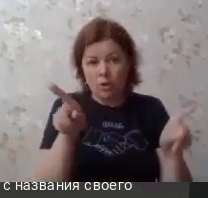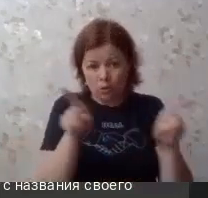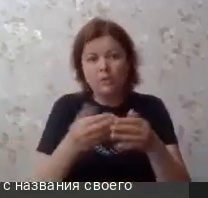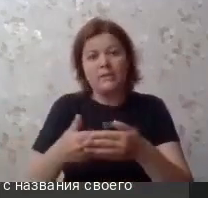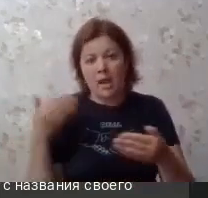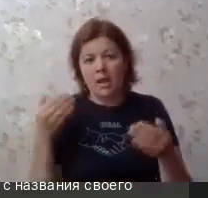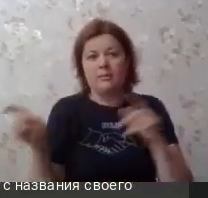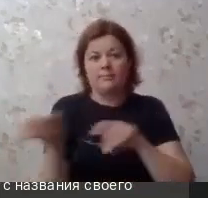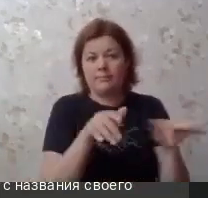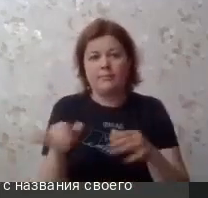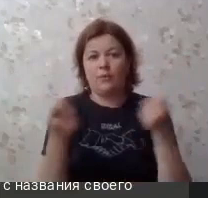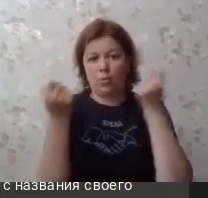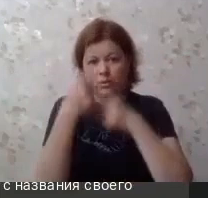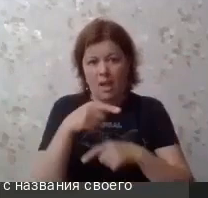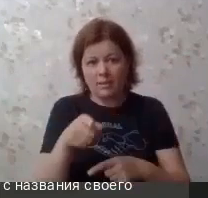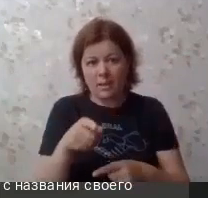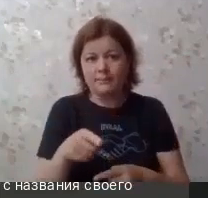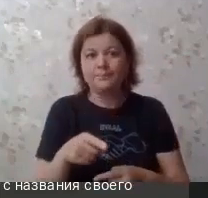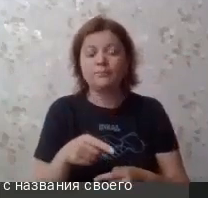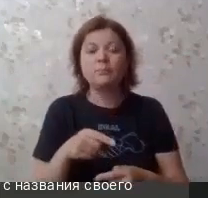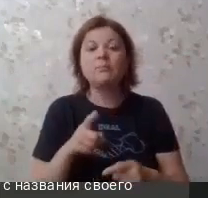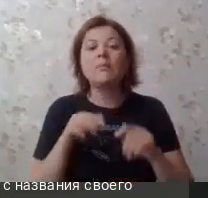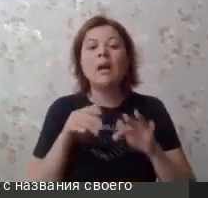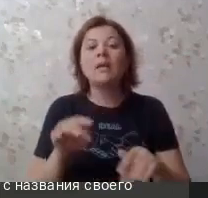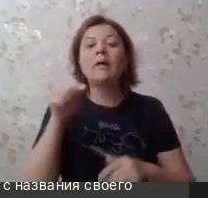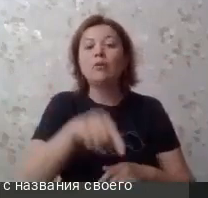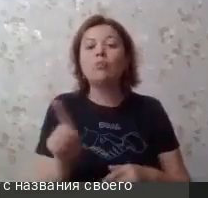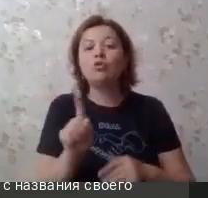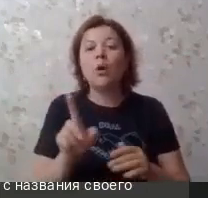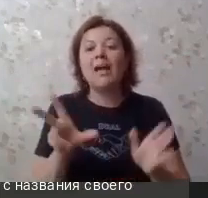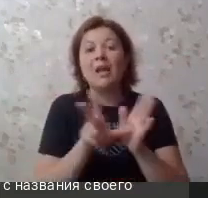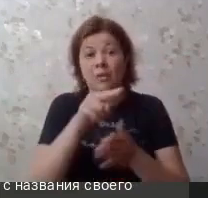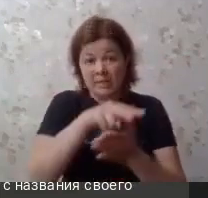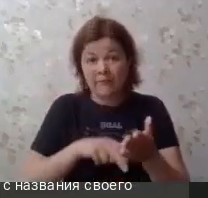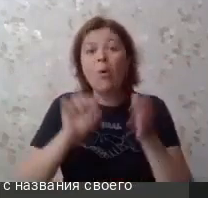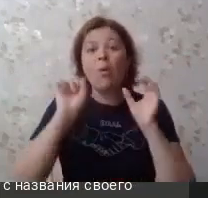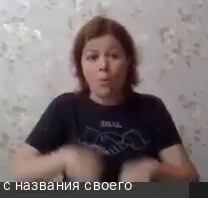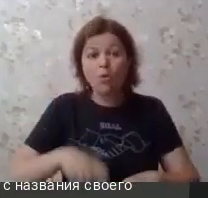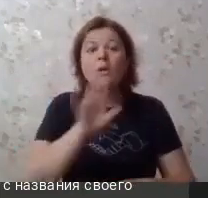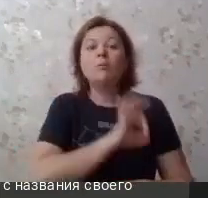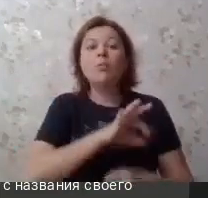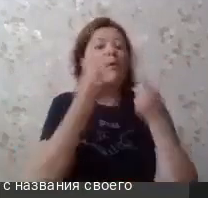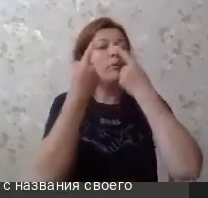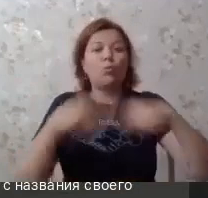хотя, наверное, не всегда, потому что дело в том, что сертификат можно использовать в другом регионе.